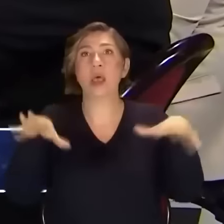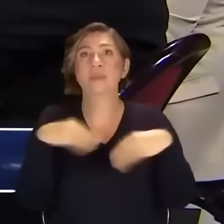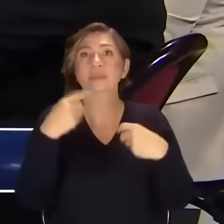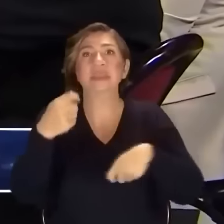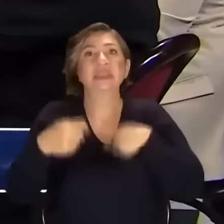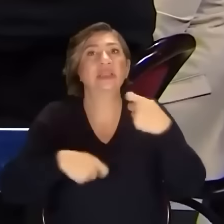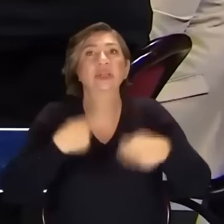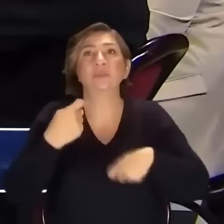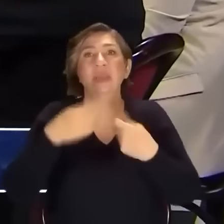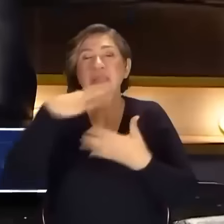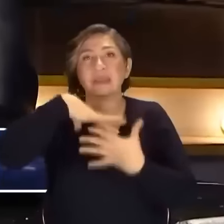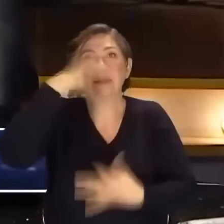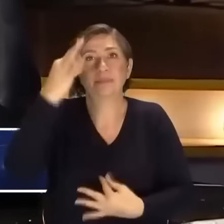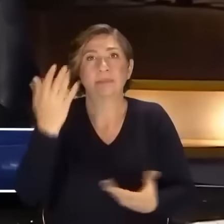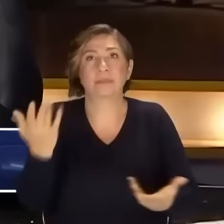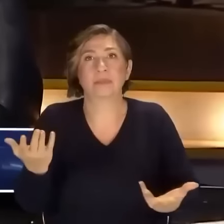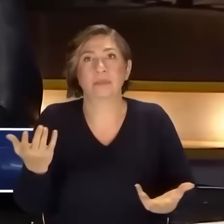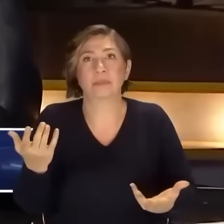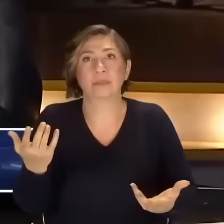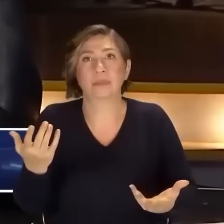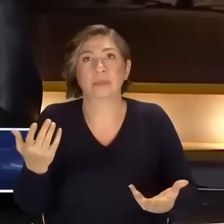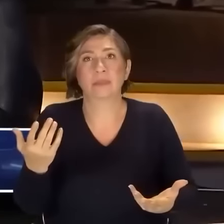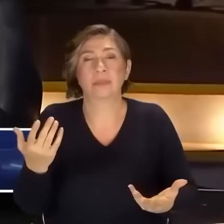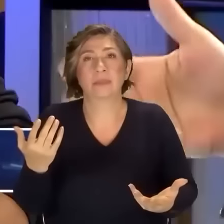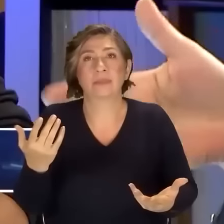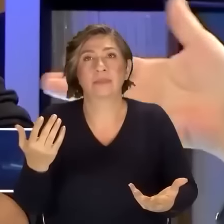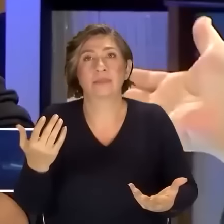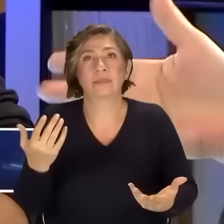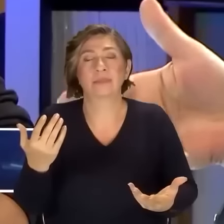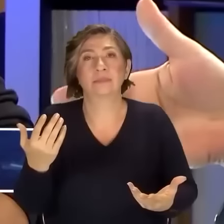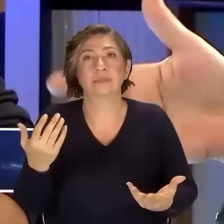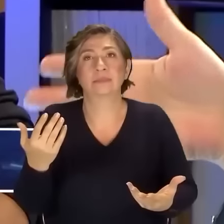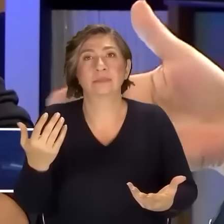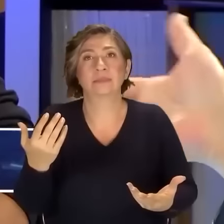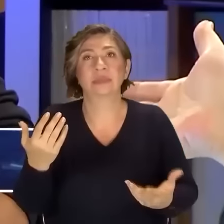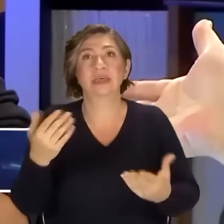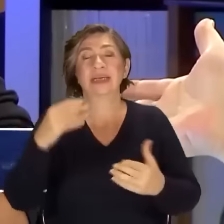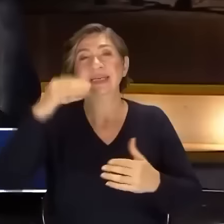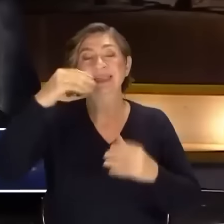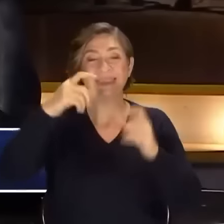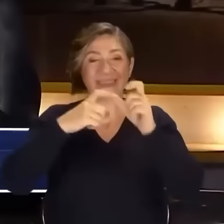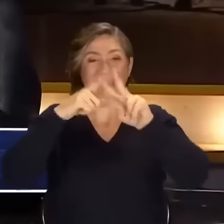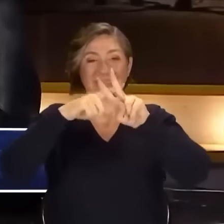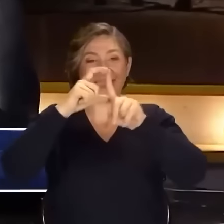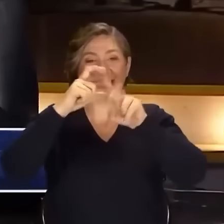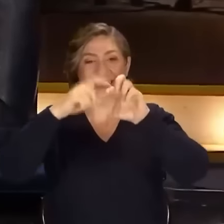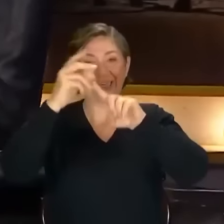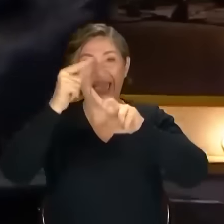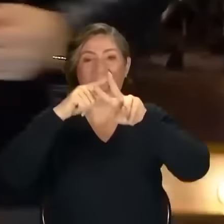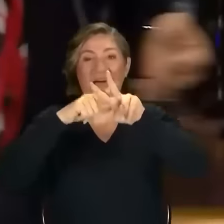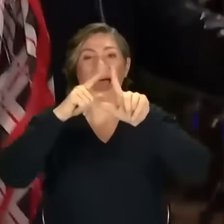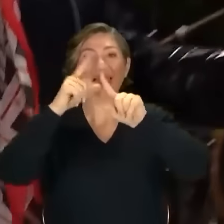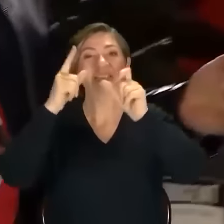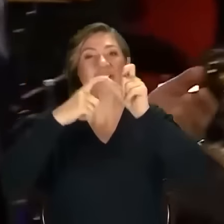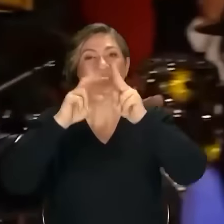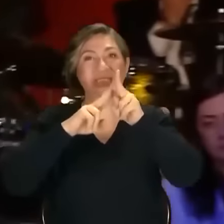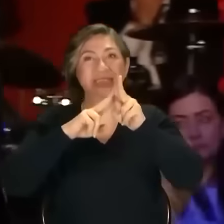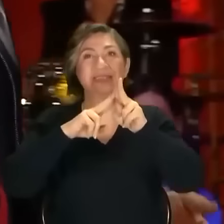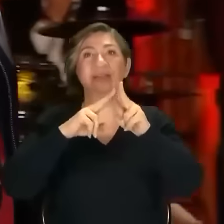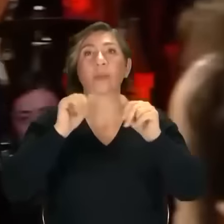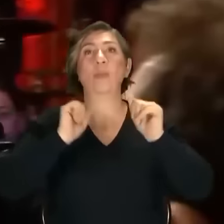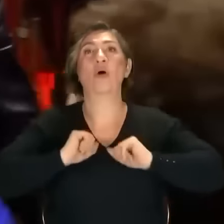böyle saçma sapan tipler yani e şeyde Eee Sad Alışık kültür merkezinde yapıyoruz provaları herkes